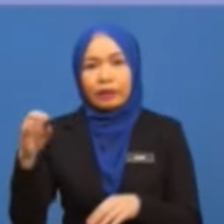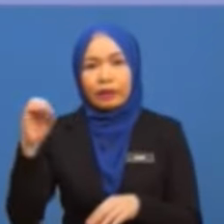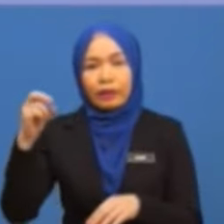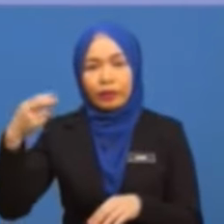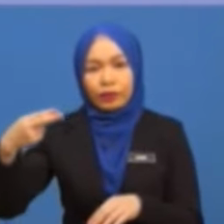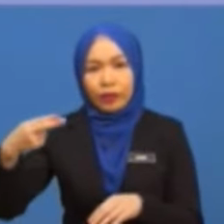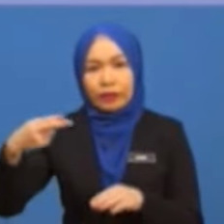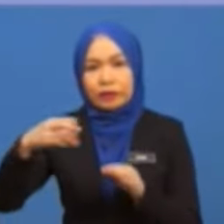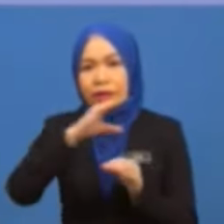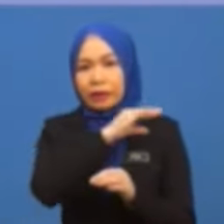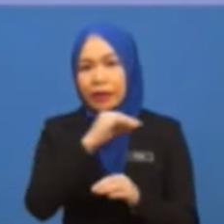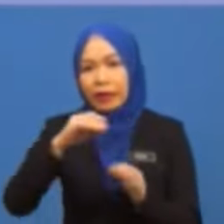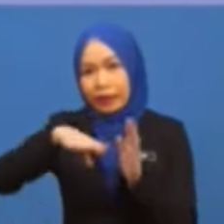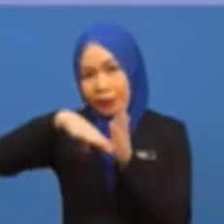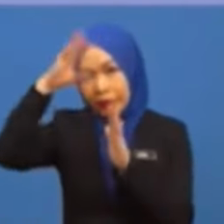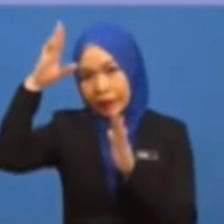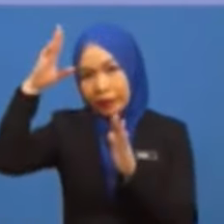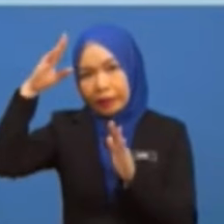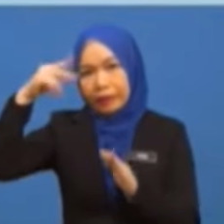alkali.